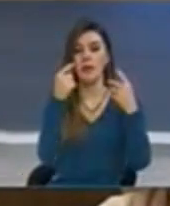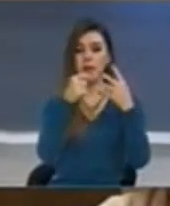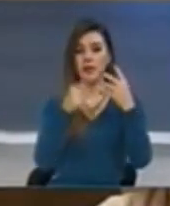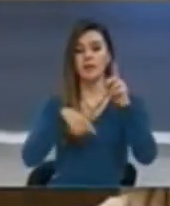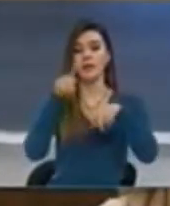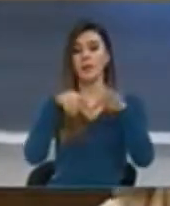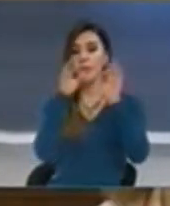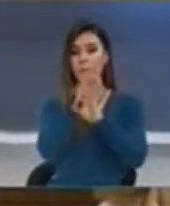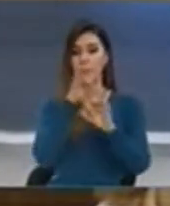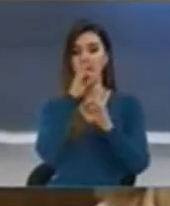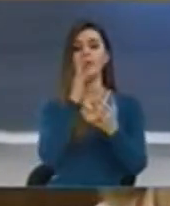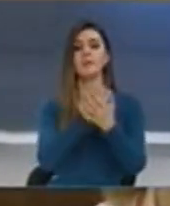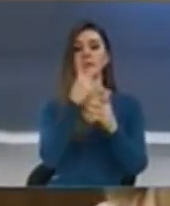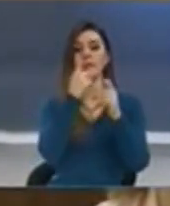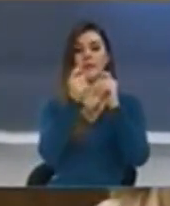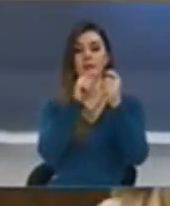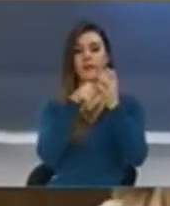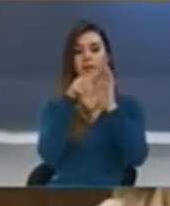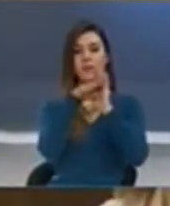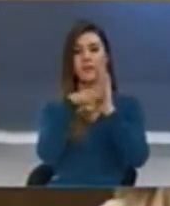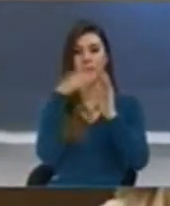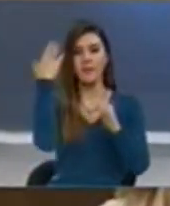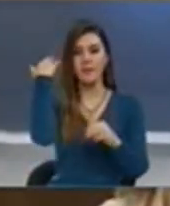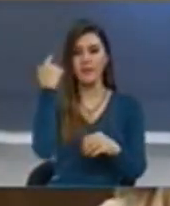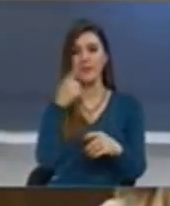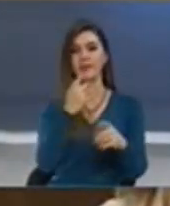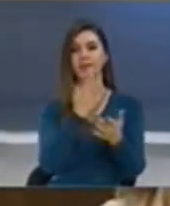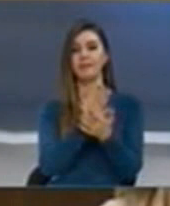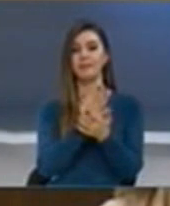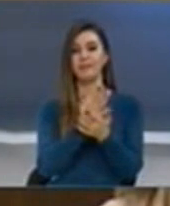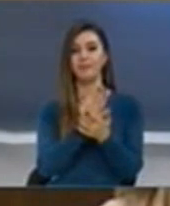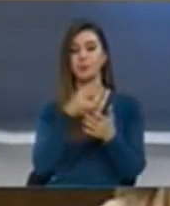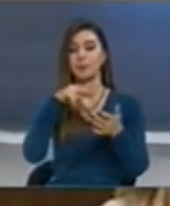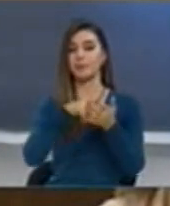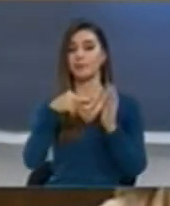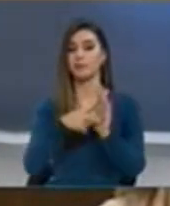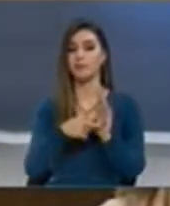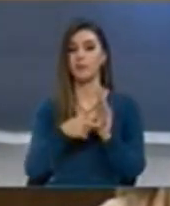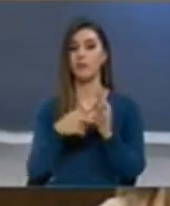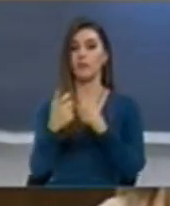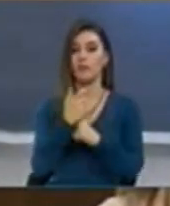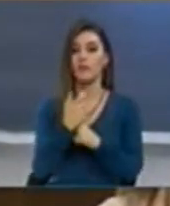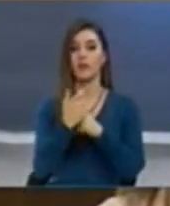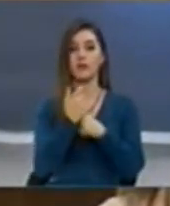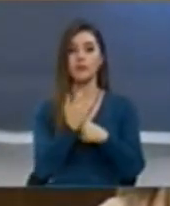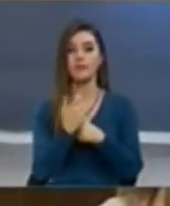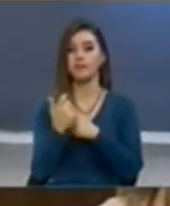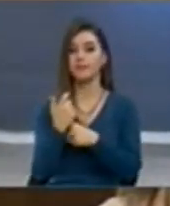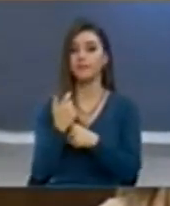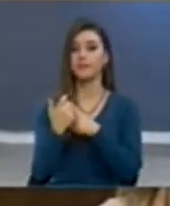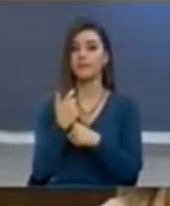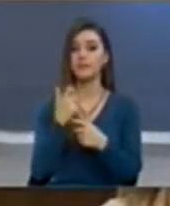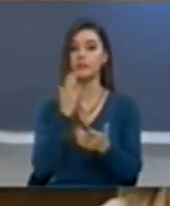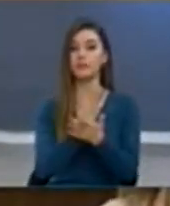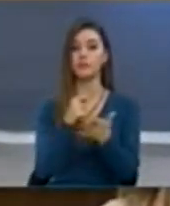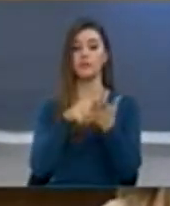vetëm ndryshime kozmetike që janë bërë ligjit, ashtu sa nam ka leju për shkak se gjithmonë kemi punuar me presionin se aty